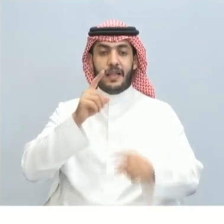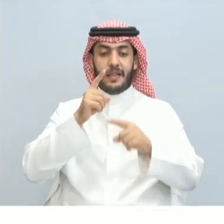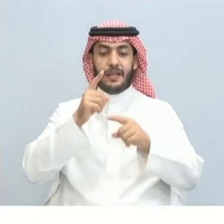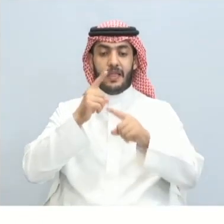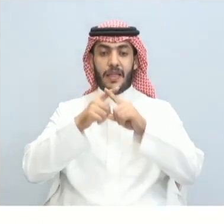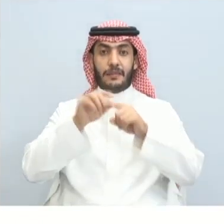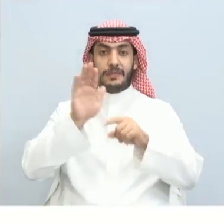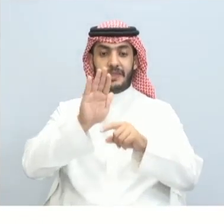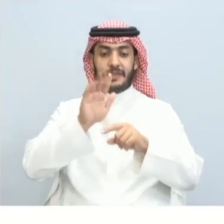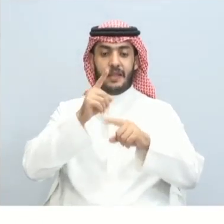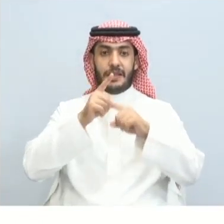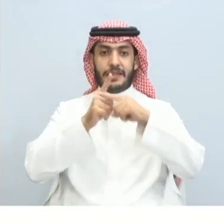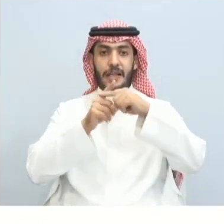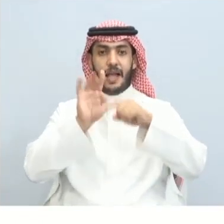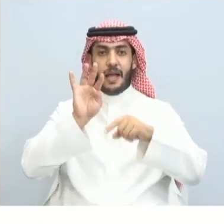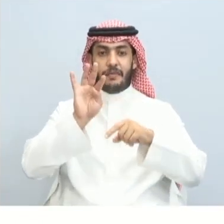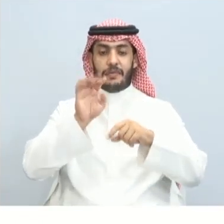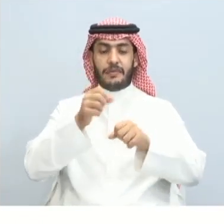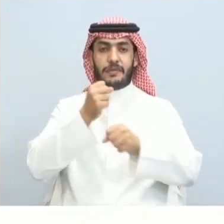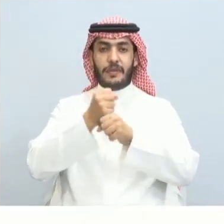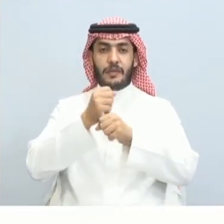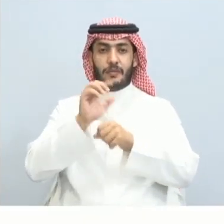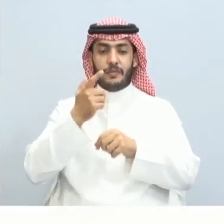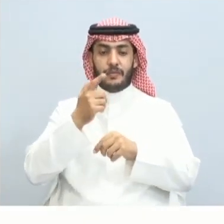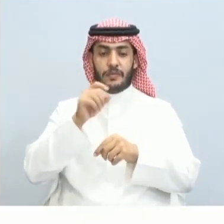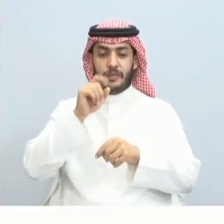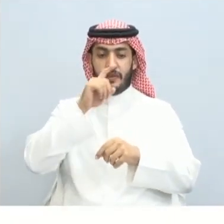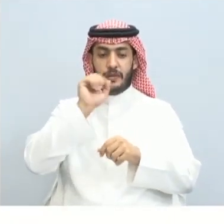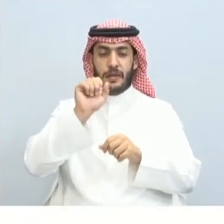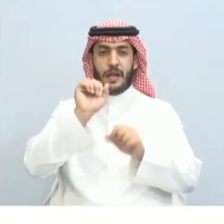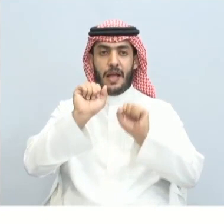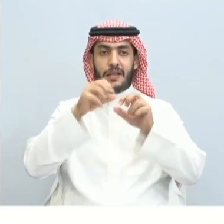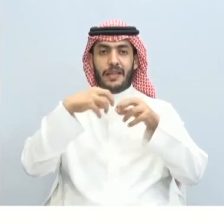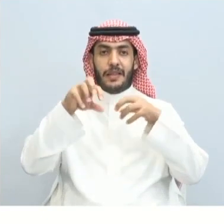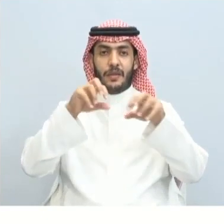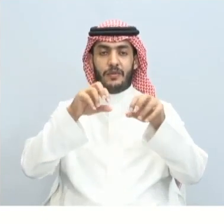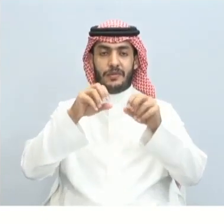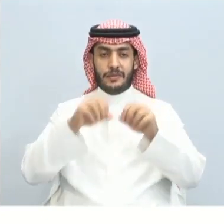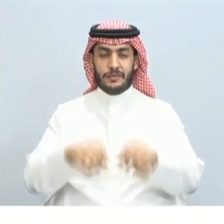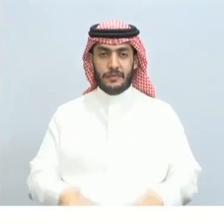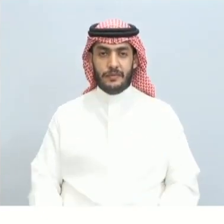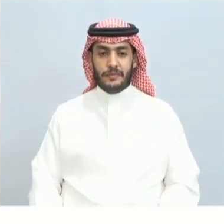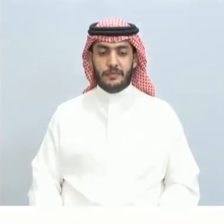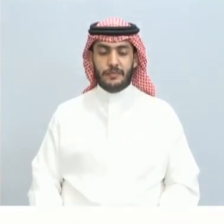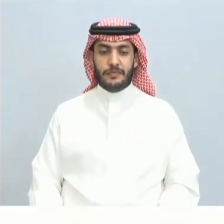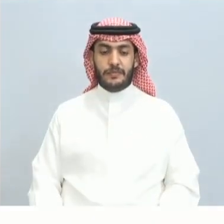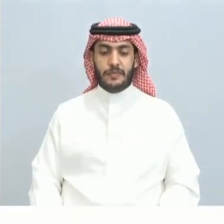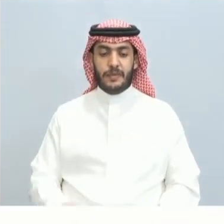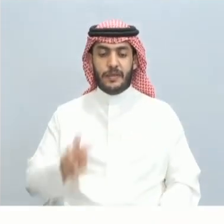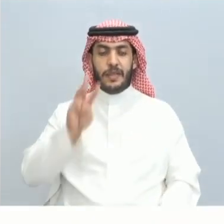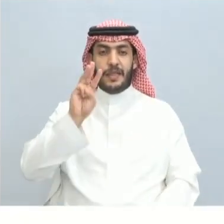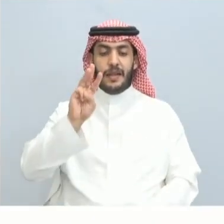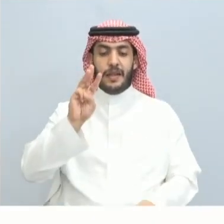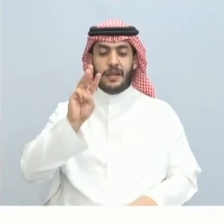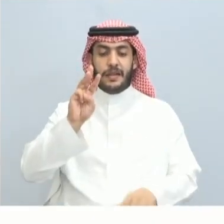سين زائد اربعه نستخدم هنا ماذا نعم سوف نستخدم خاصيه التوزيع نضرب ثلاثه